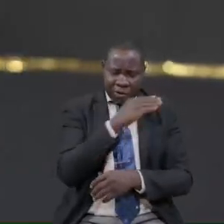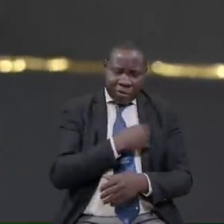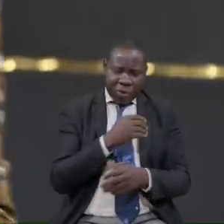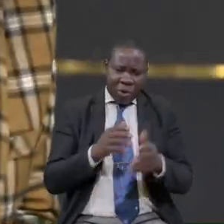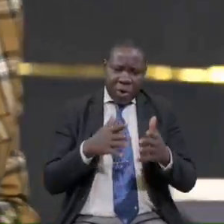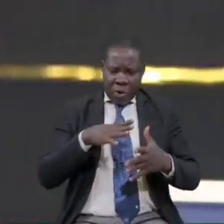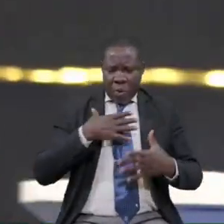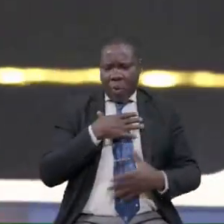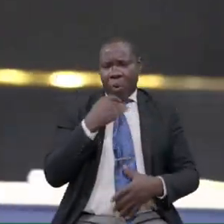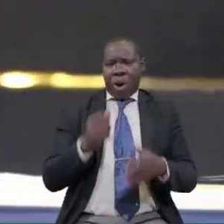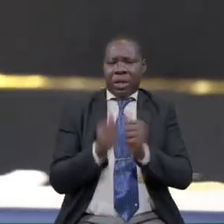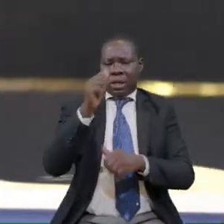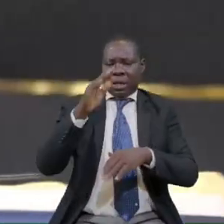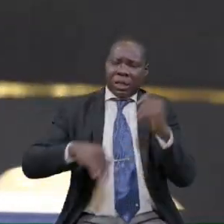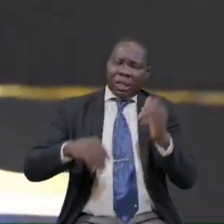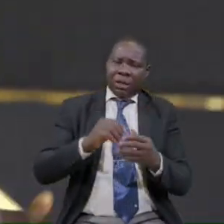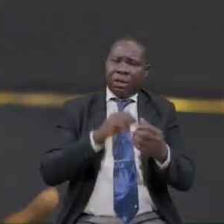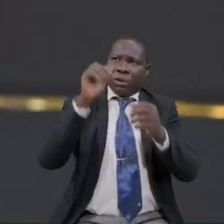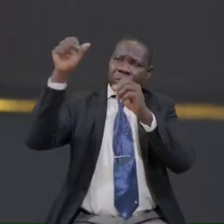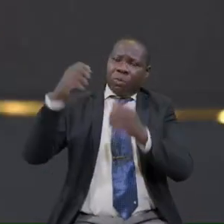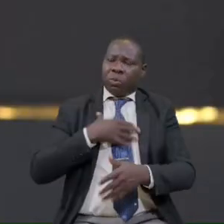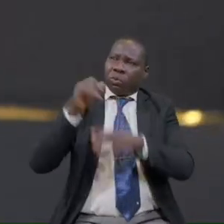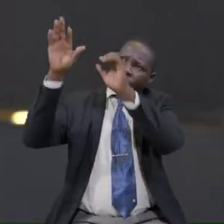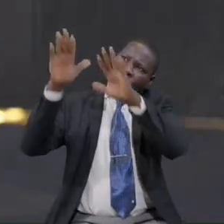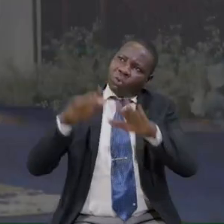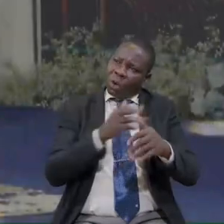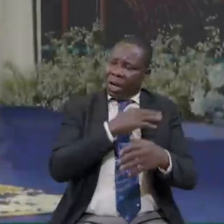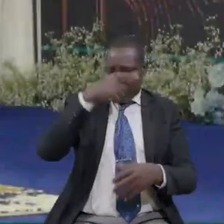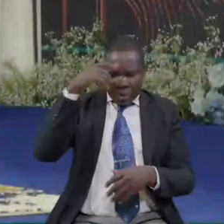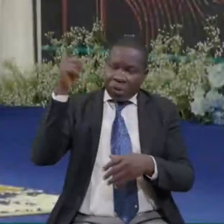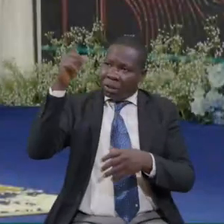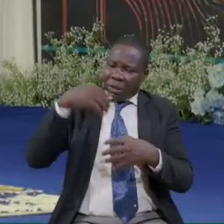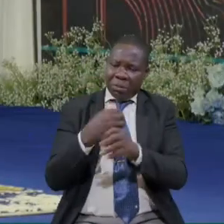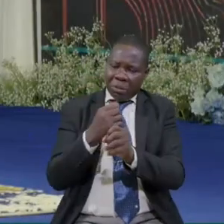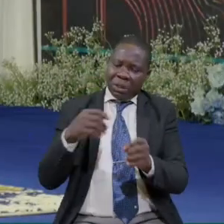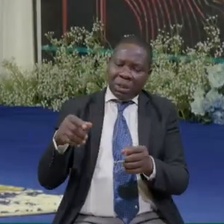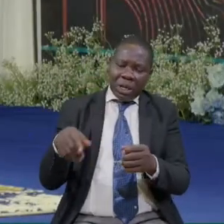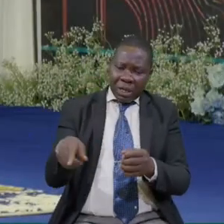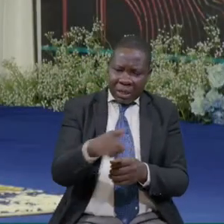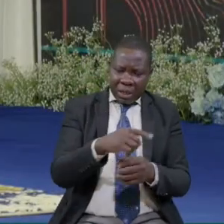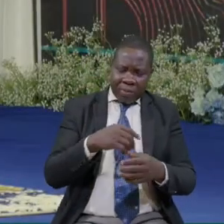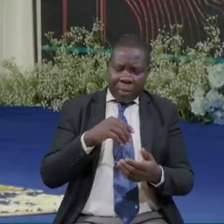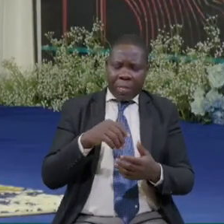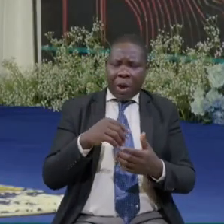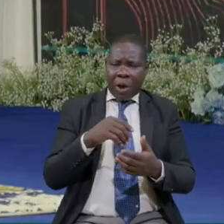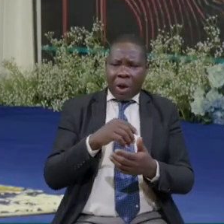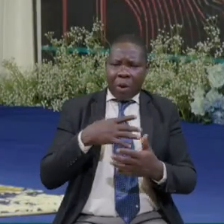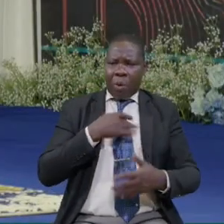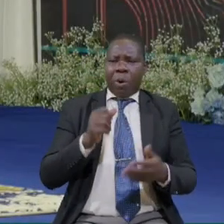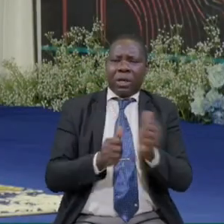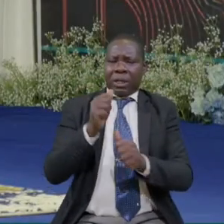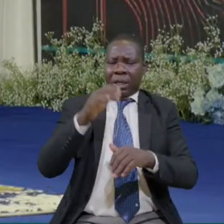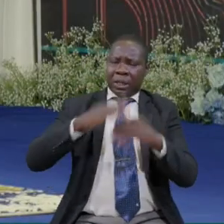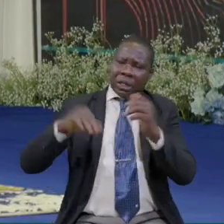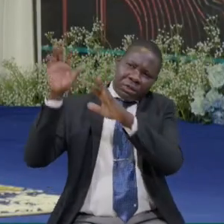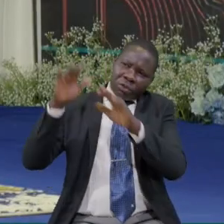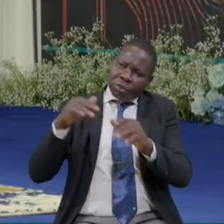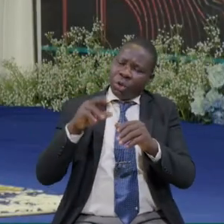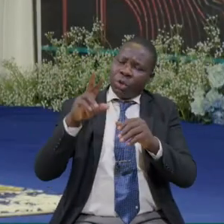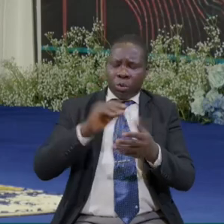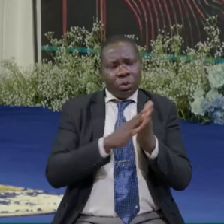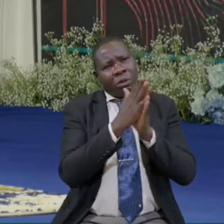Parce qu'il nous rend plus blanc que la neige, il n'y a plus ce désir de répéter,